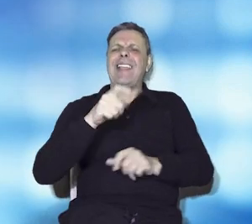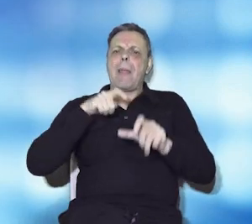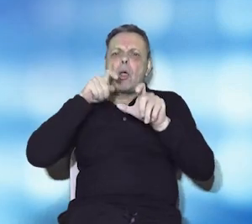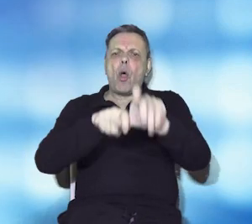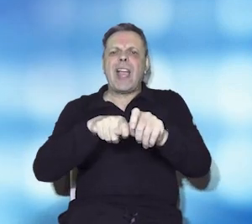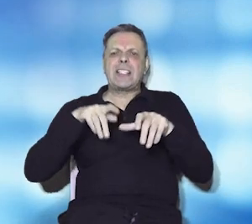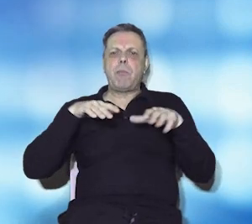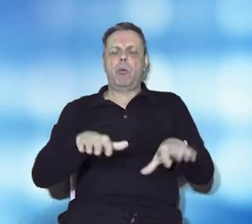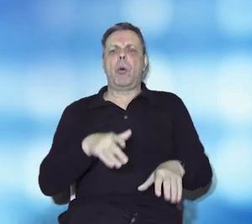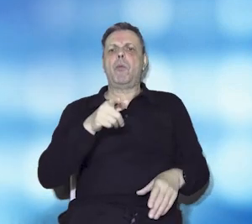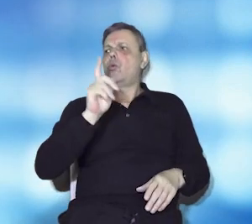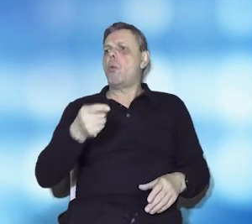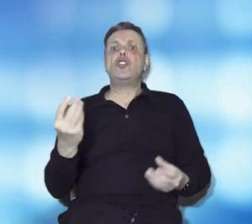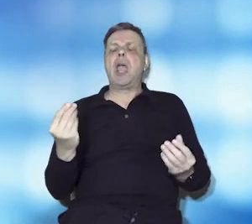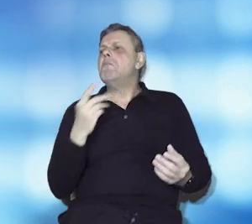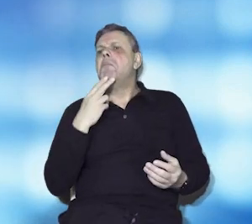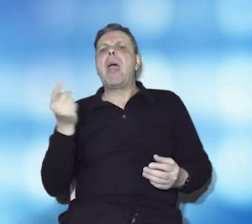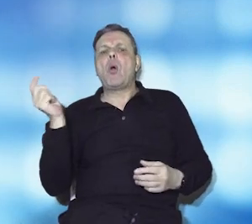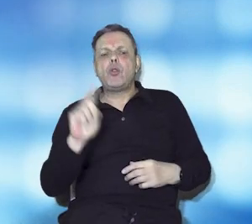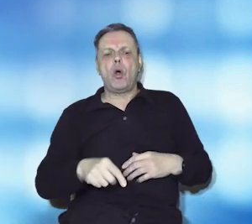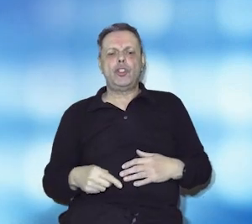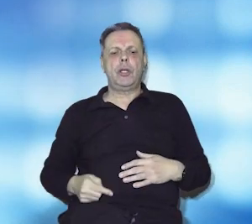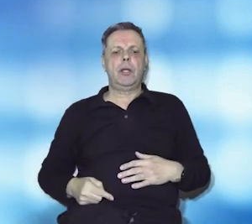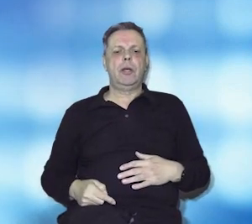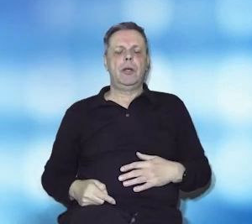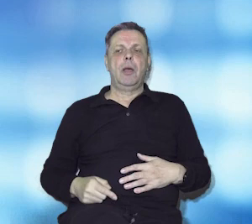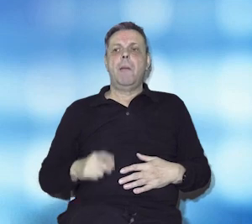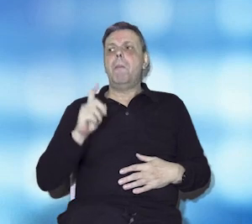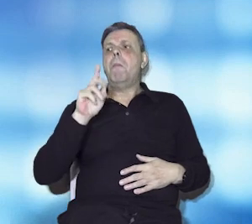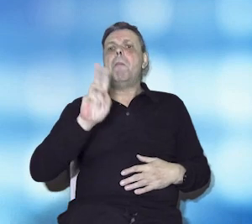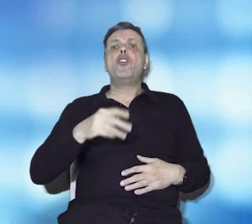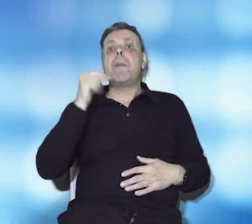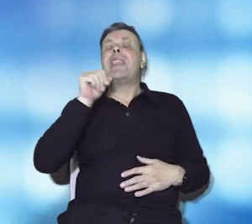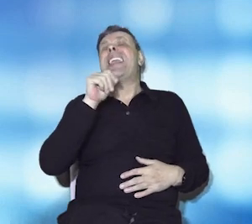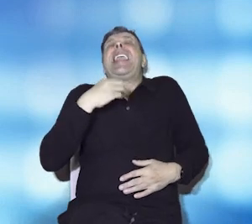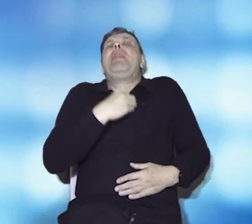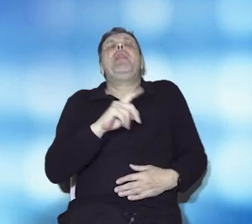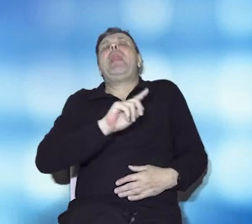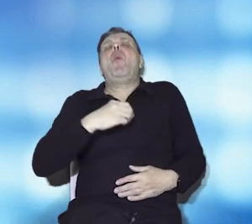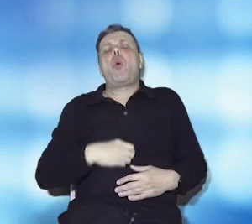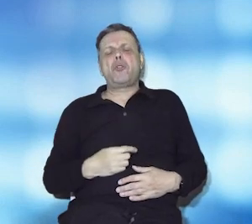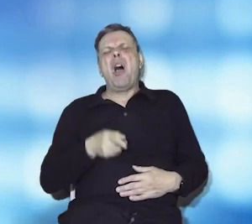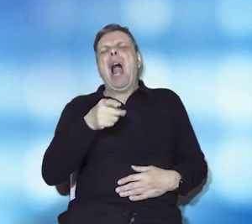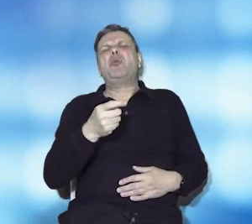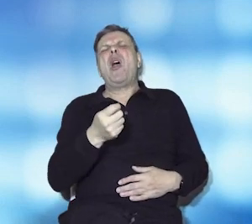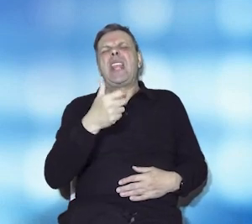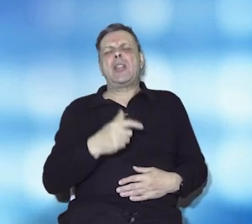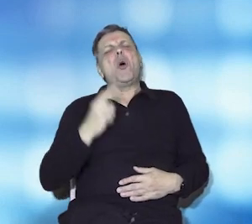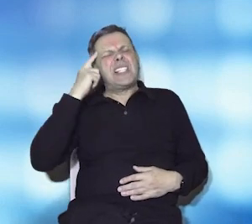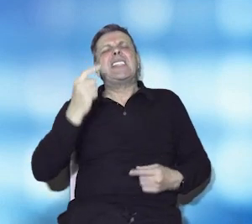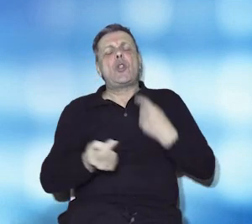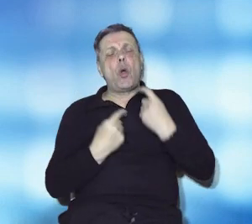publikom. Znači tu vam može neko doći, može biti čak nešto neugodno, ali to je rijetko, ali zna se desiti, ali